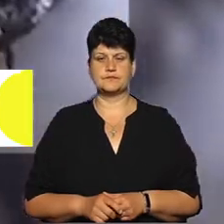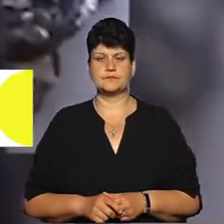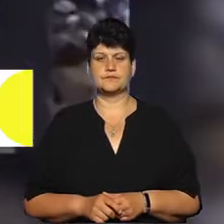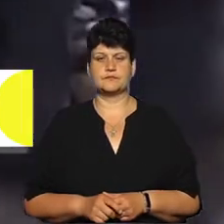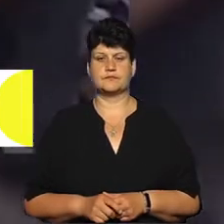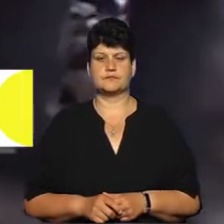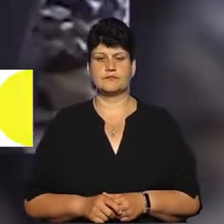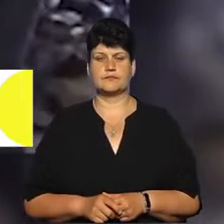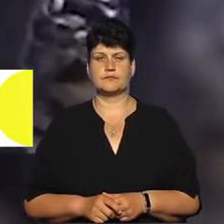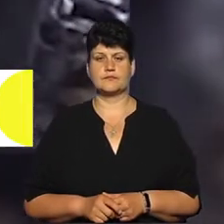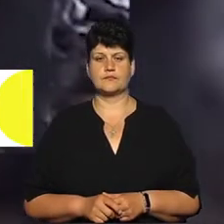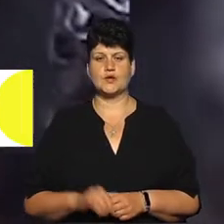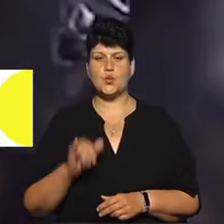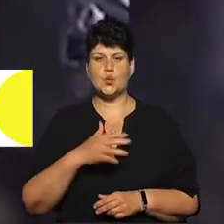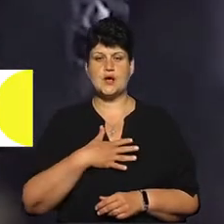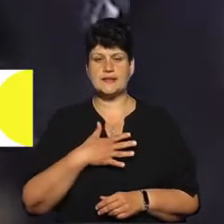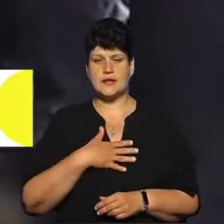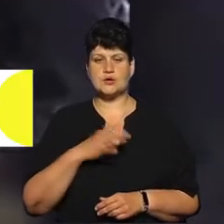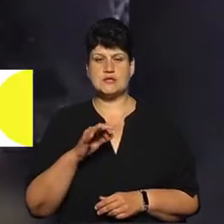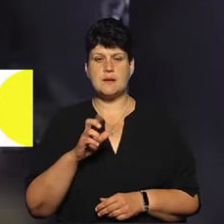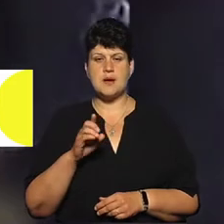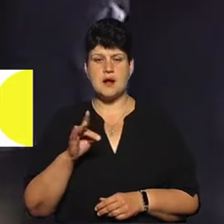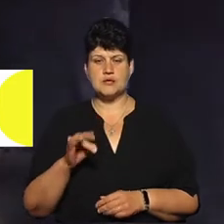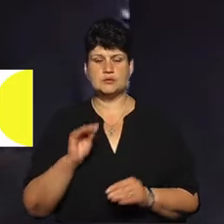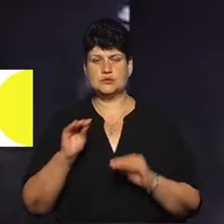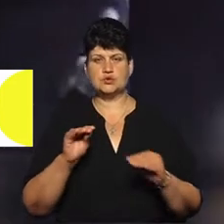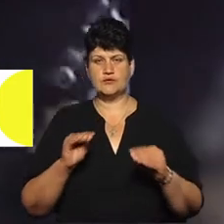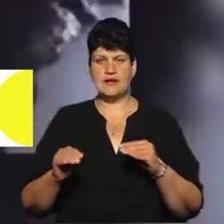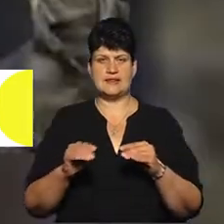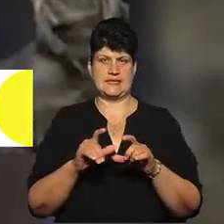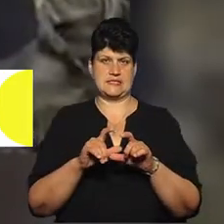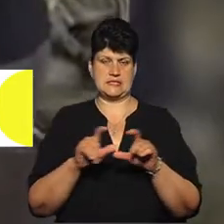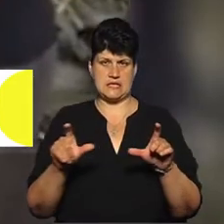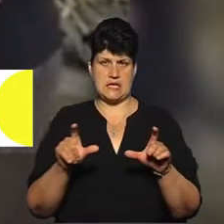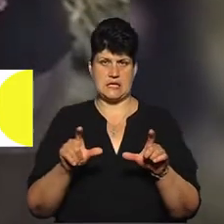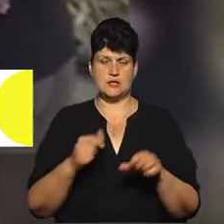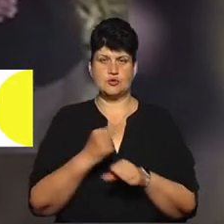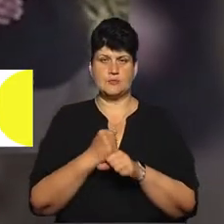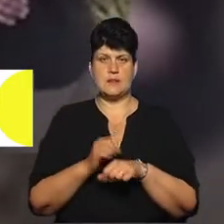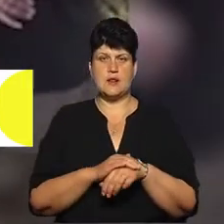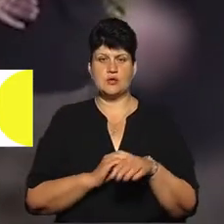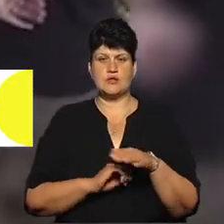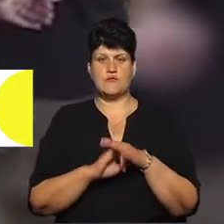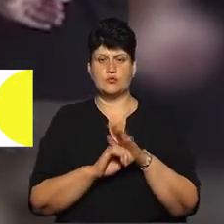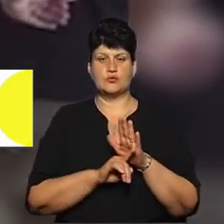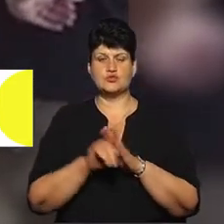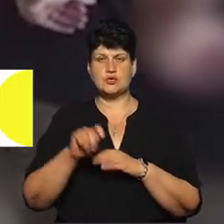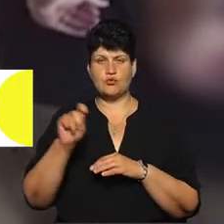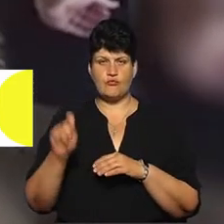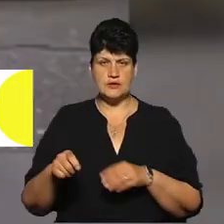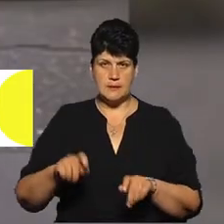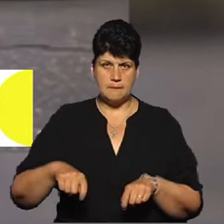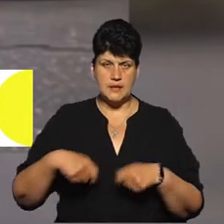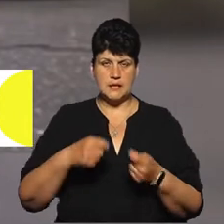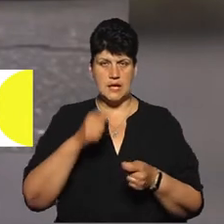У Канаді Оксана та Брайан облаштували склад і зареєстрували благодійний фонд. Від початку війни подружжя передало Україні